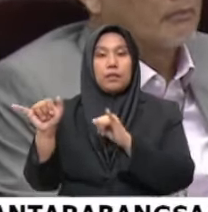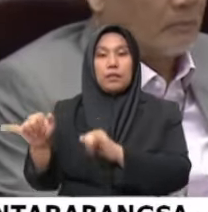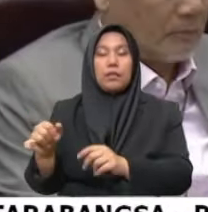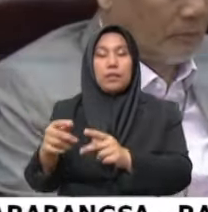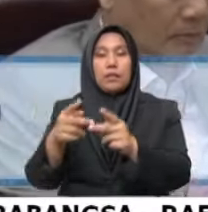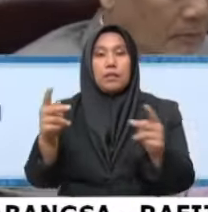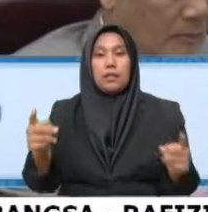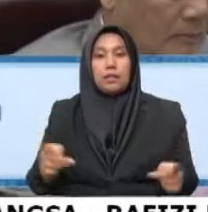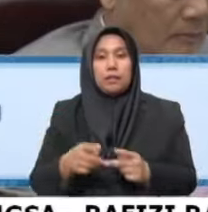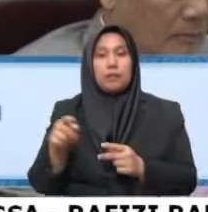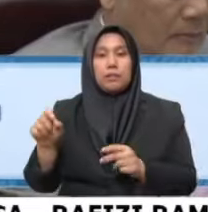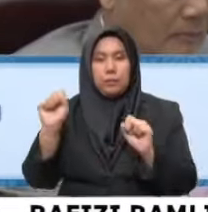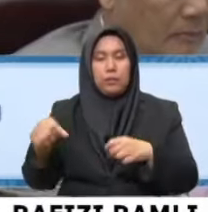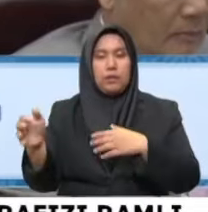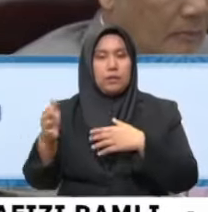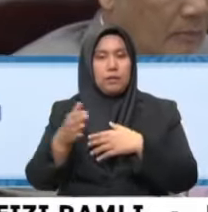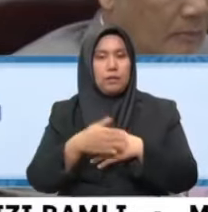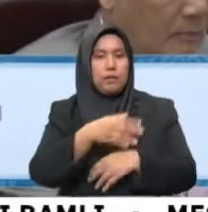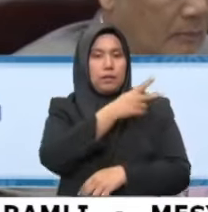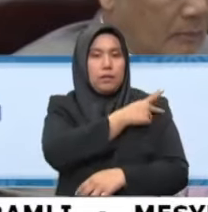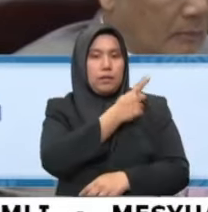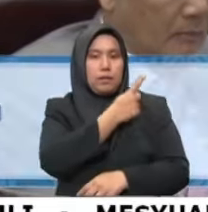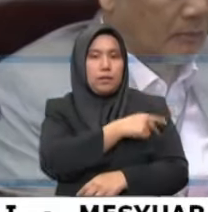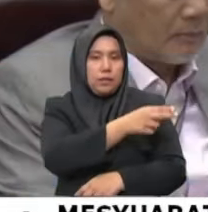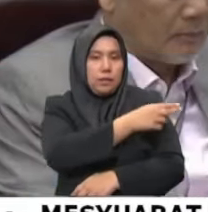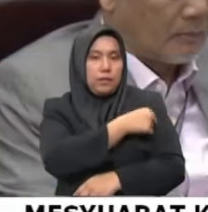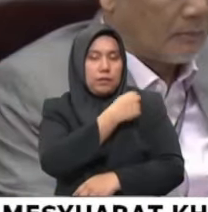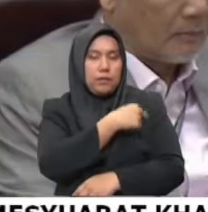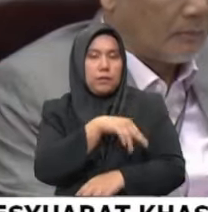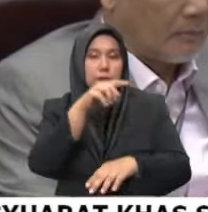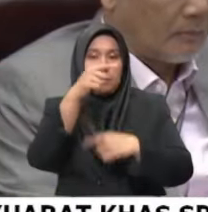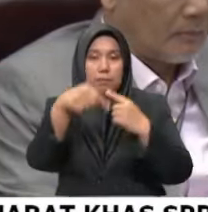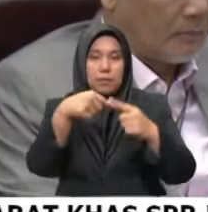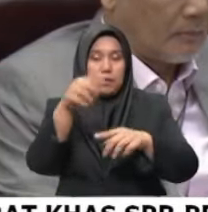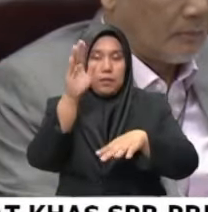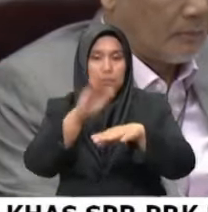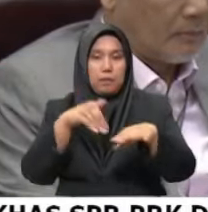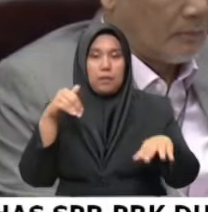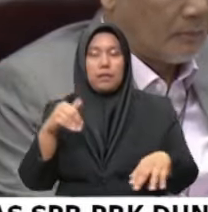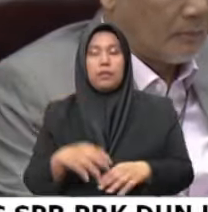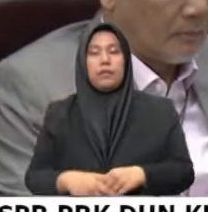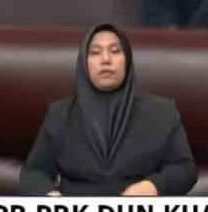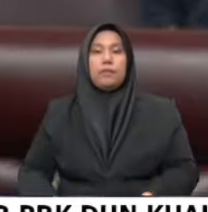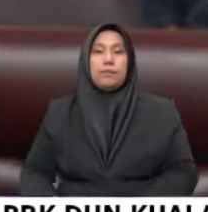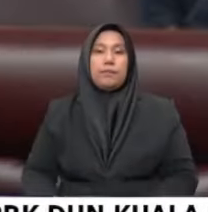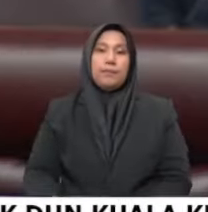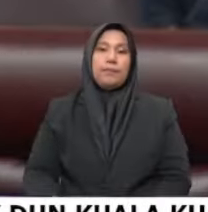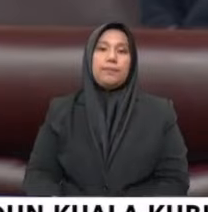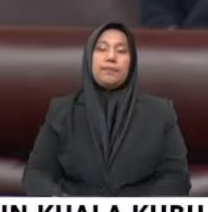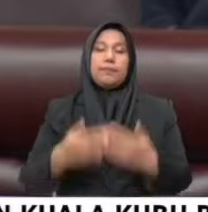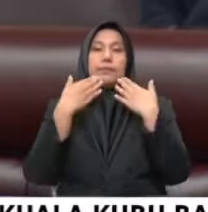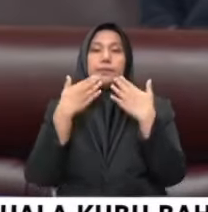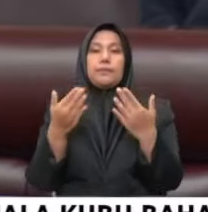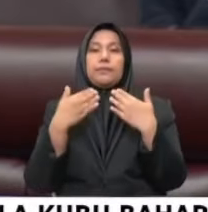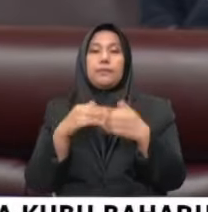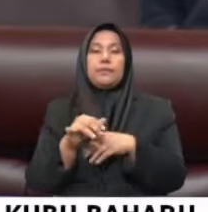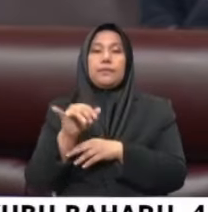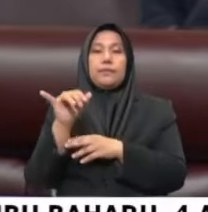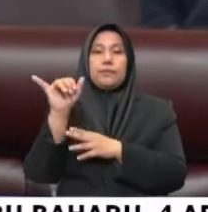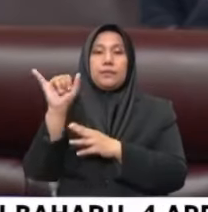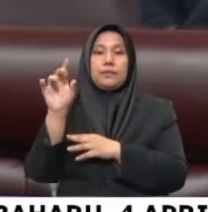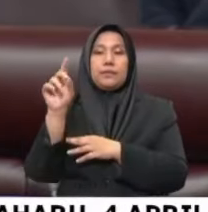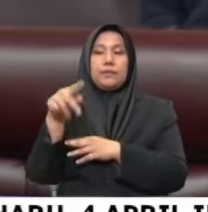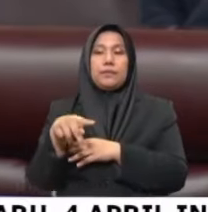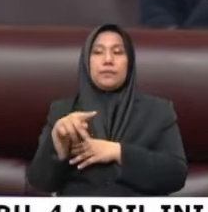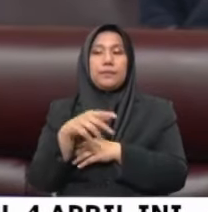ke hospital ataupun klinik apabila dipanggil. Terima kasih. Terima kasih Yang Berhormat Senator. Datuk Yang Bertua, apabila